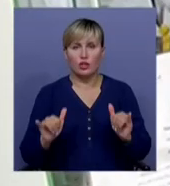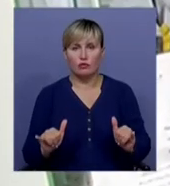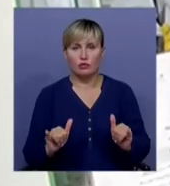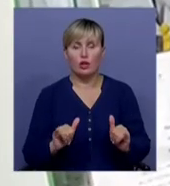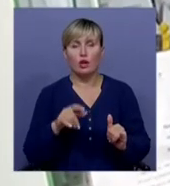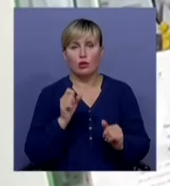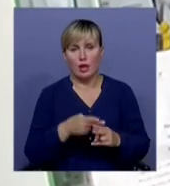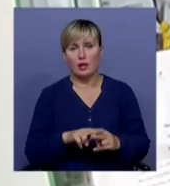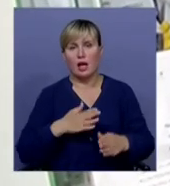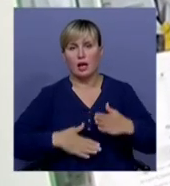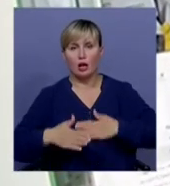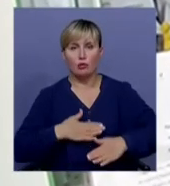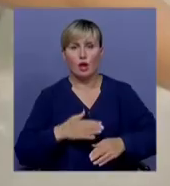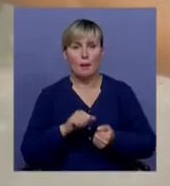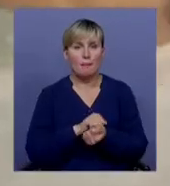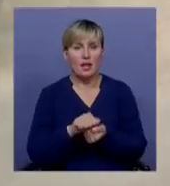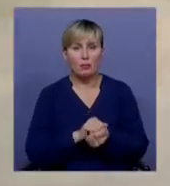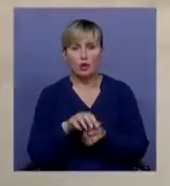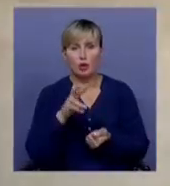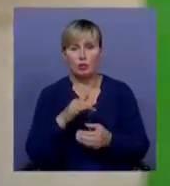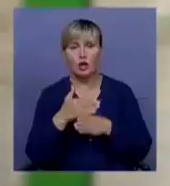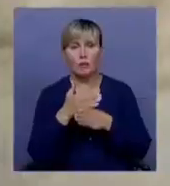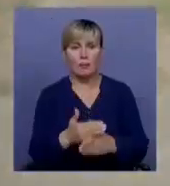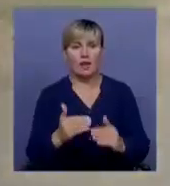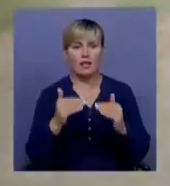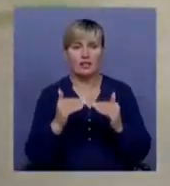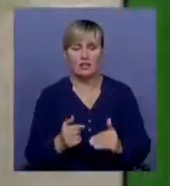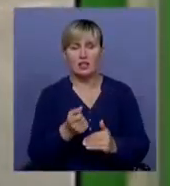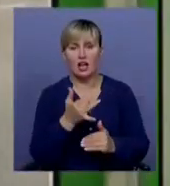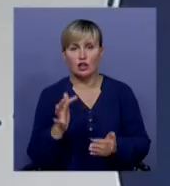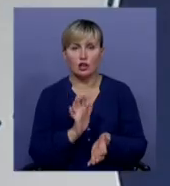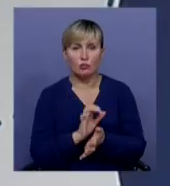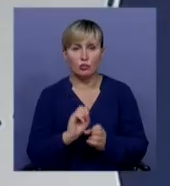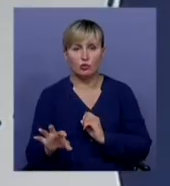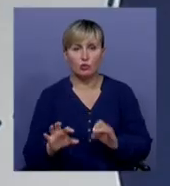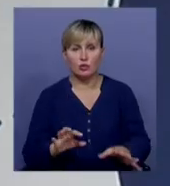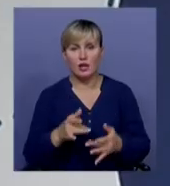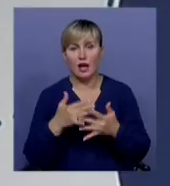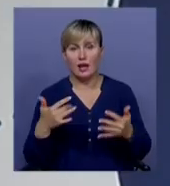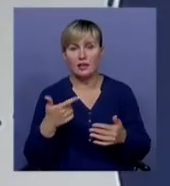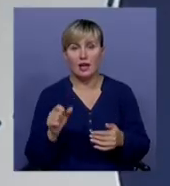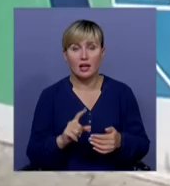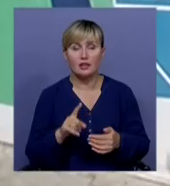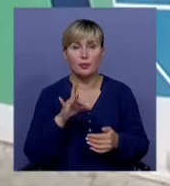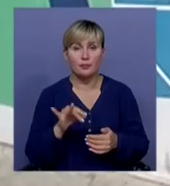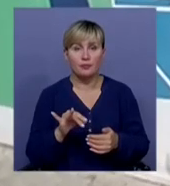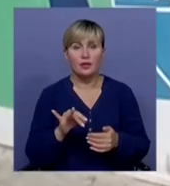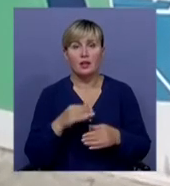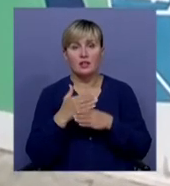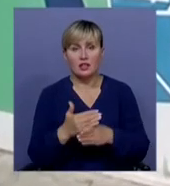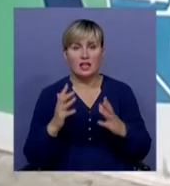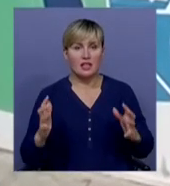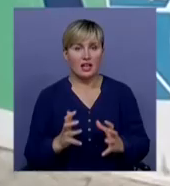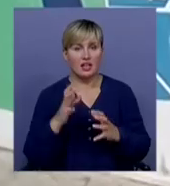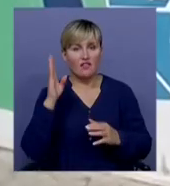что не может не радовать, так как переработка мусора помогает снизить количество отходов и выброса парниковых газов, в том числе содействует